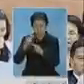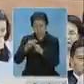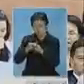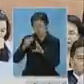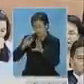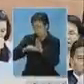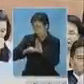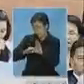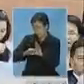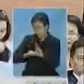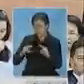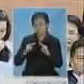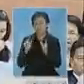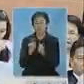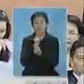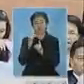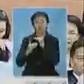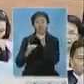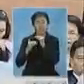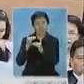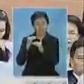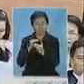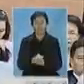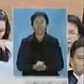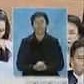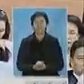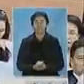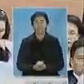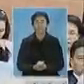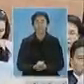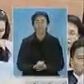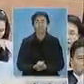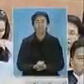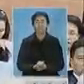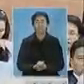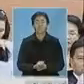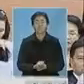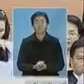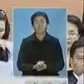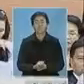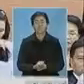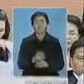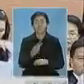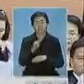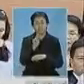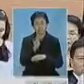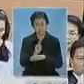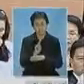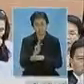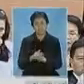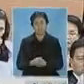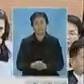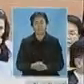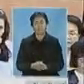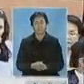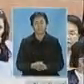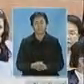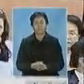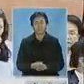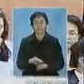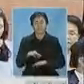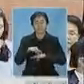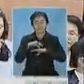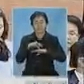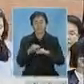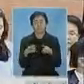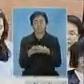กระทรวงพัฒนาสังคมและความมั่นคงของมนุษย์ท่านประธานที่เคารพครับมีการแต่งตั้ง